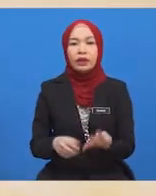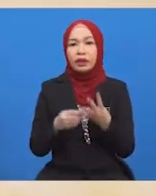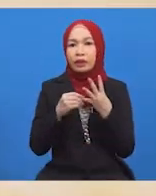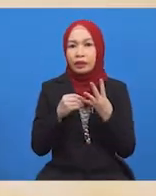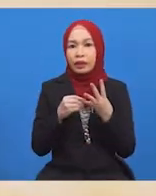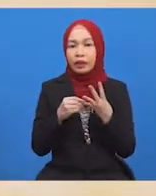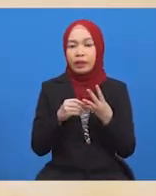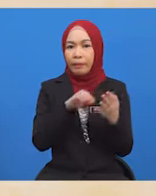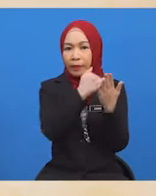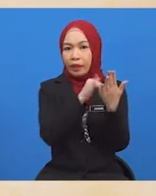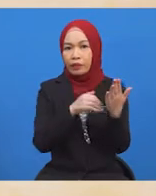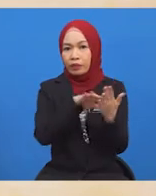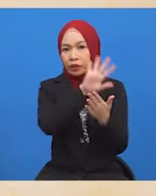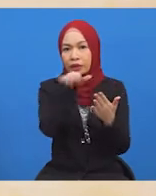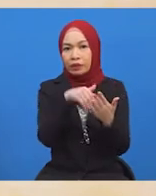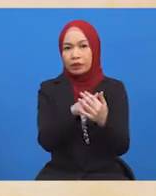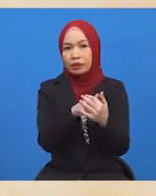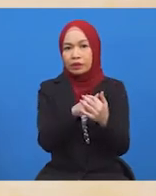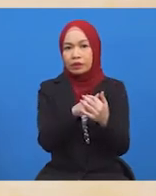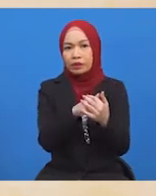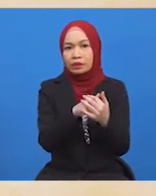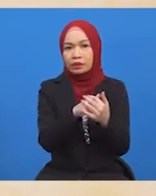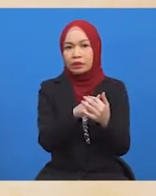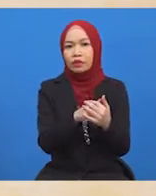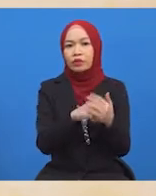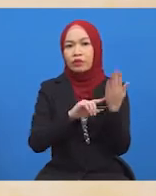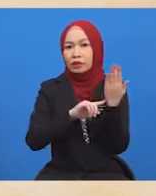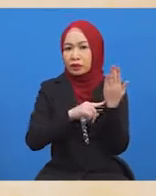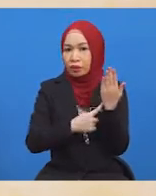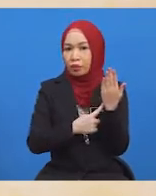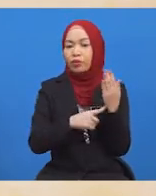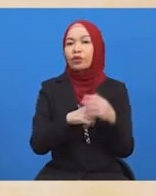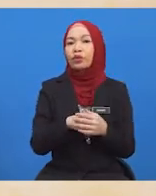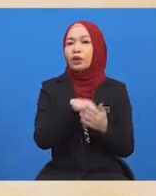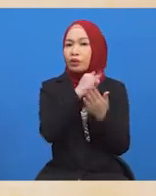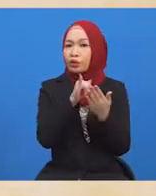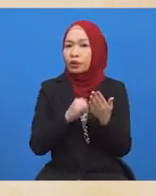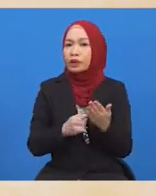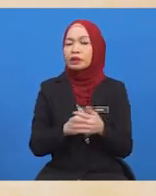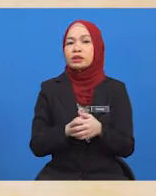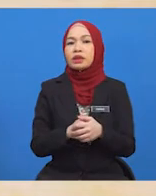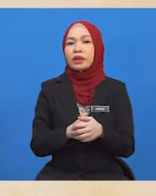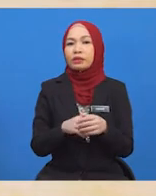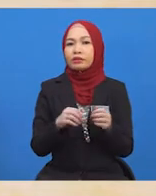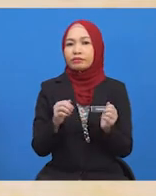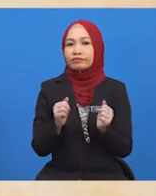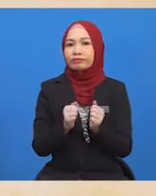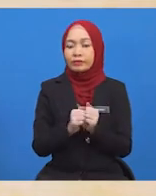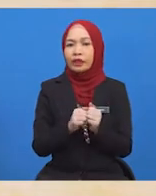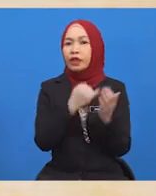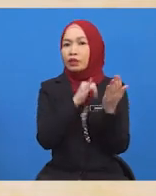Keempat, lukis semula uncuran ortogon tersebut dengan ukuran yang